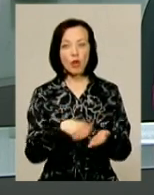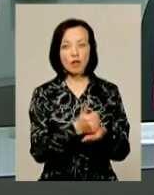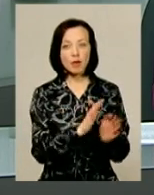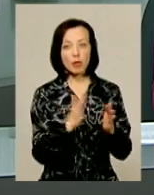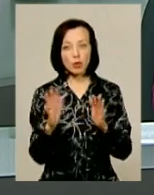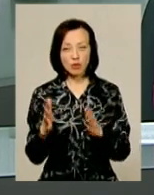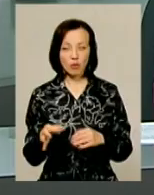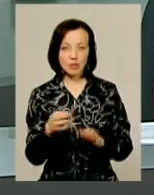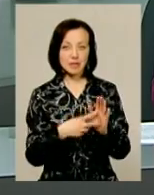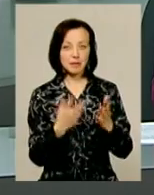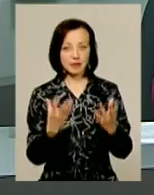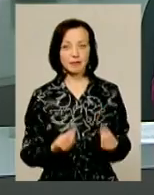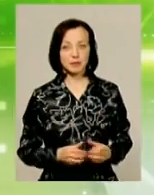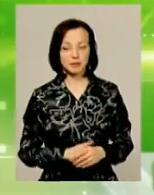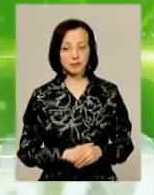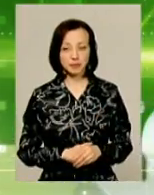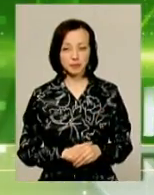події краю за 7 днів.